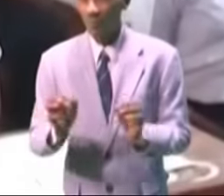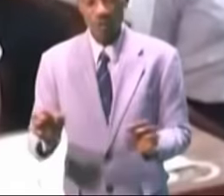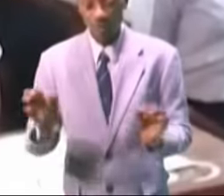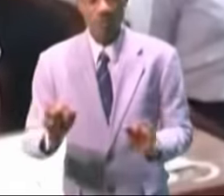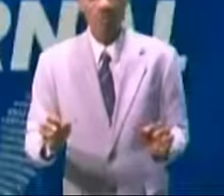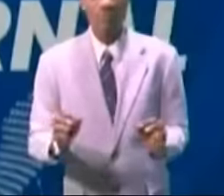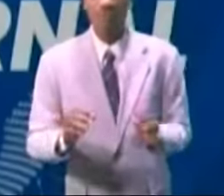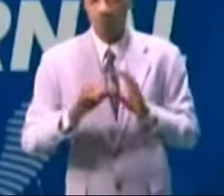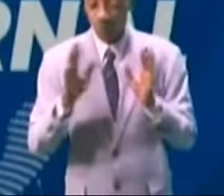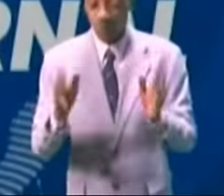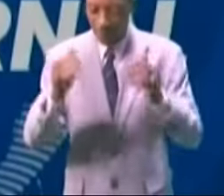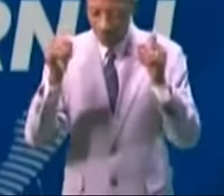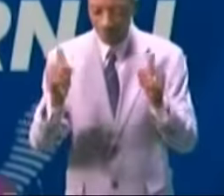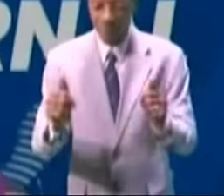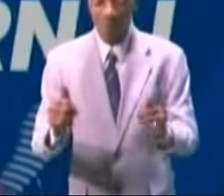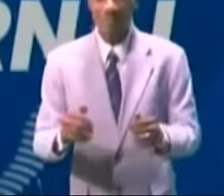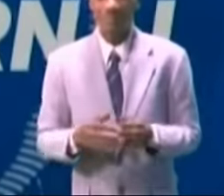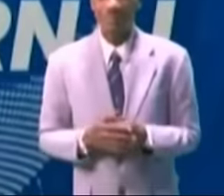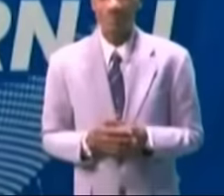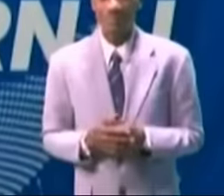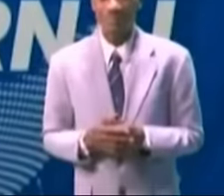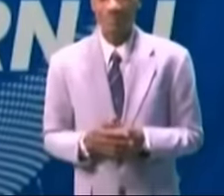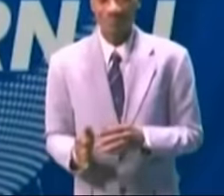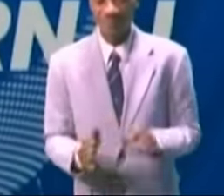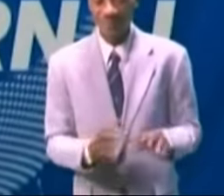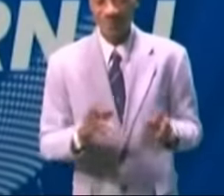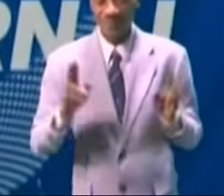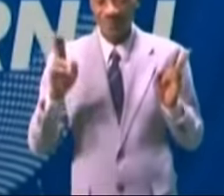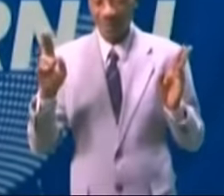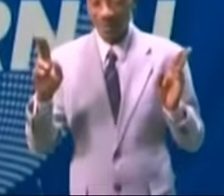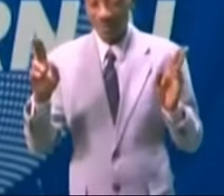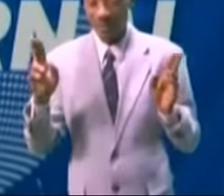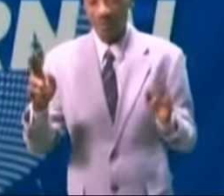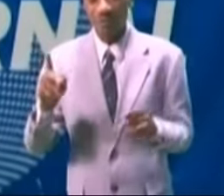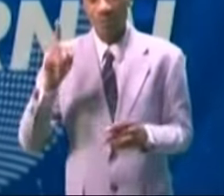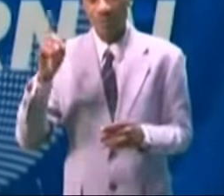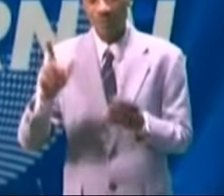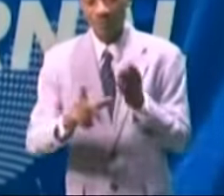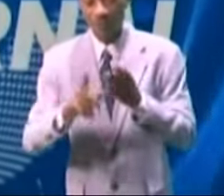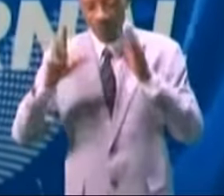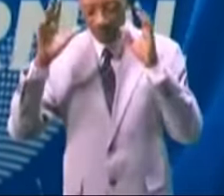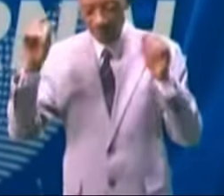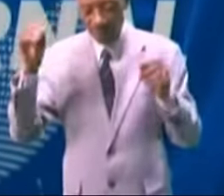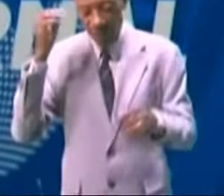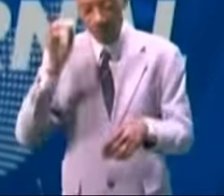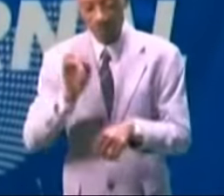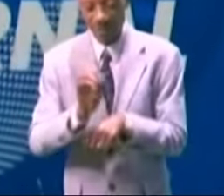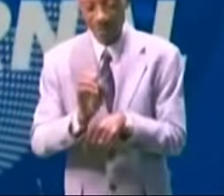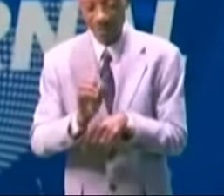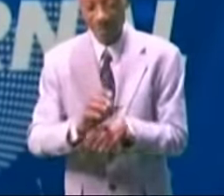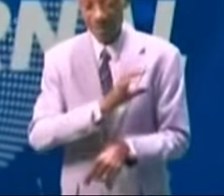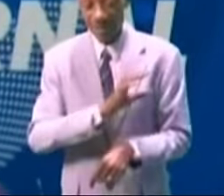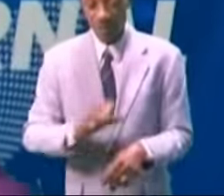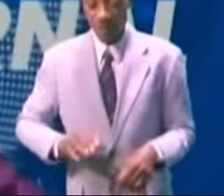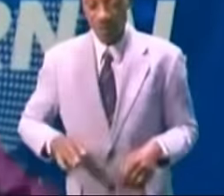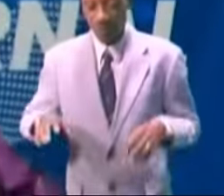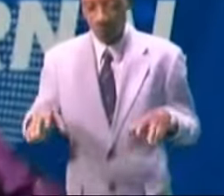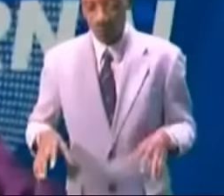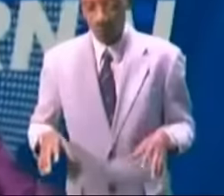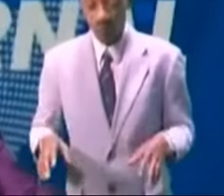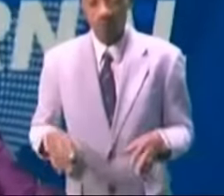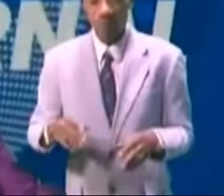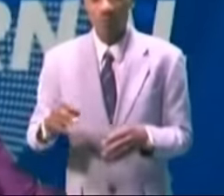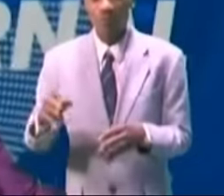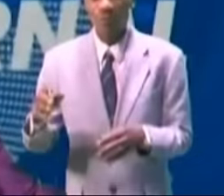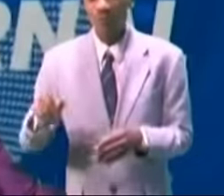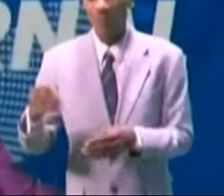de Matadi. Religion, les premiers vice-présidents de l'Église du Christ au Congo SCC appellent les responsables des communautés locales à